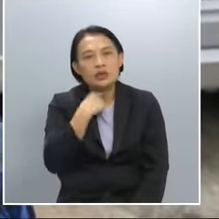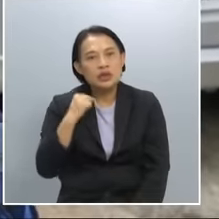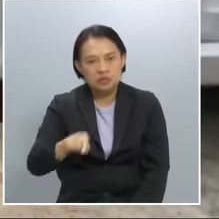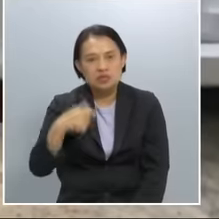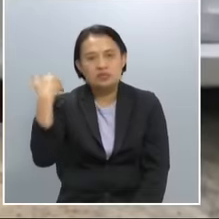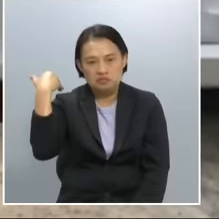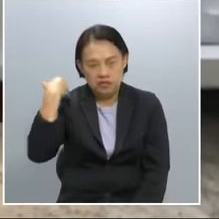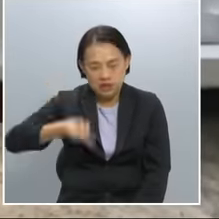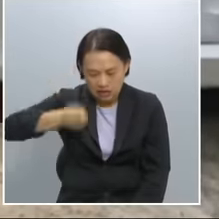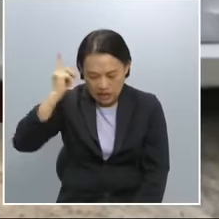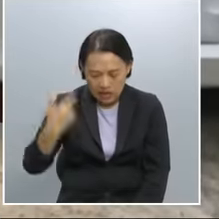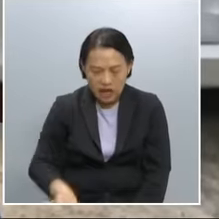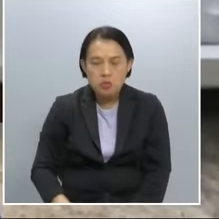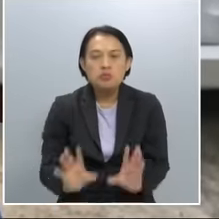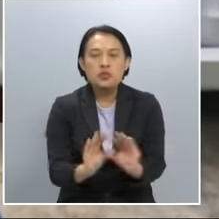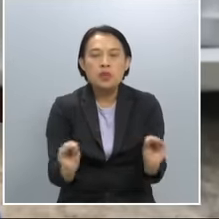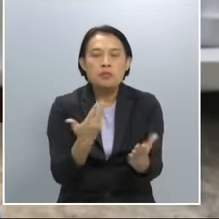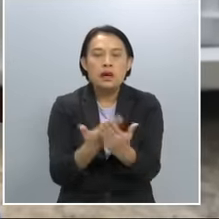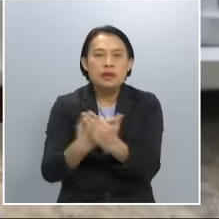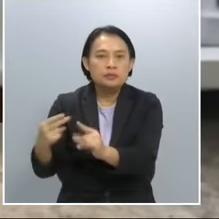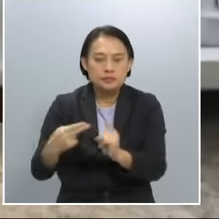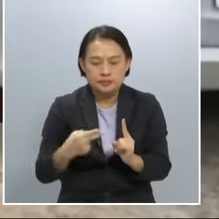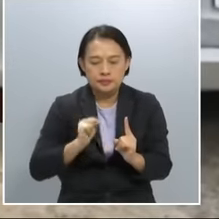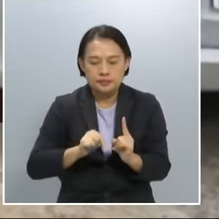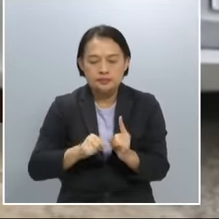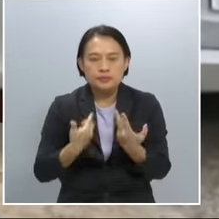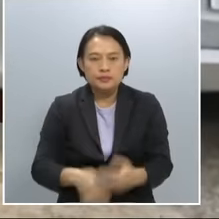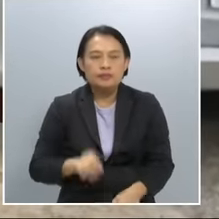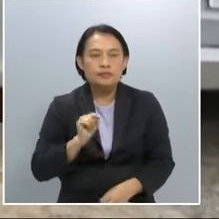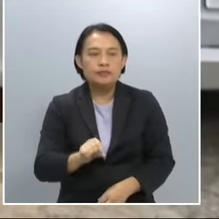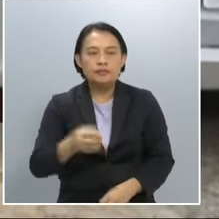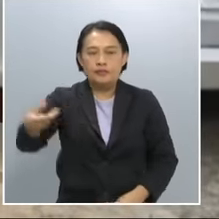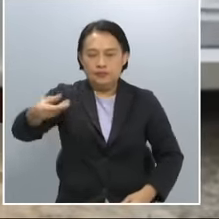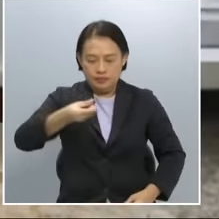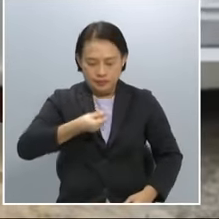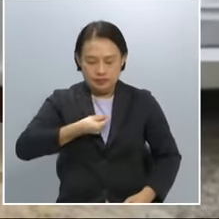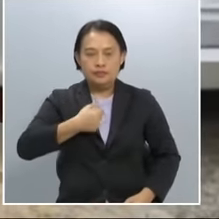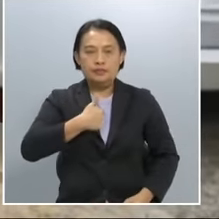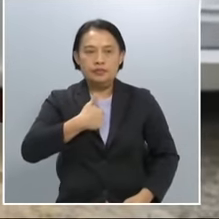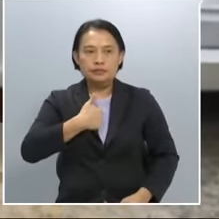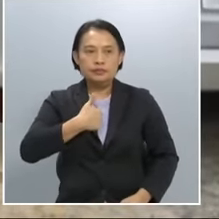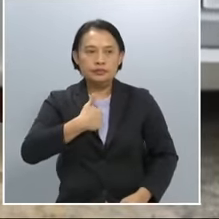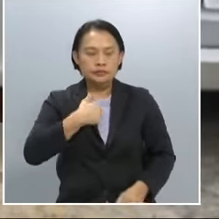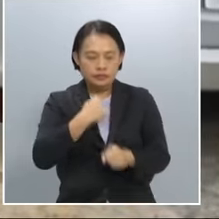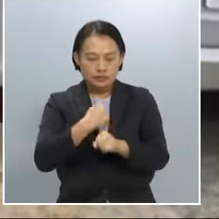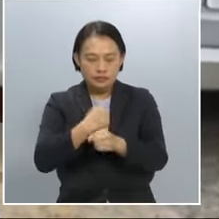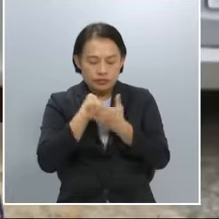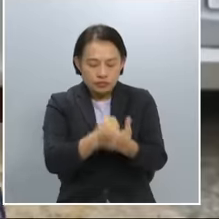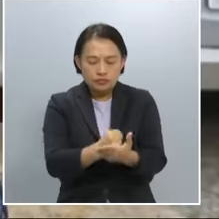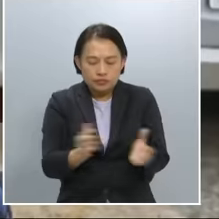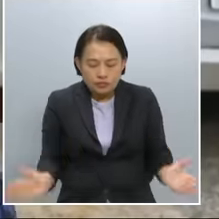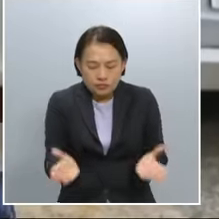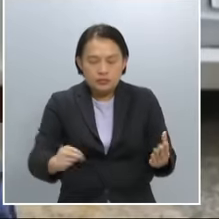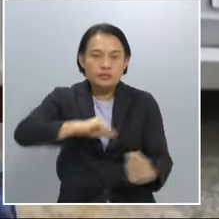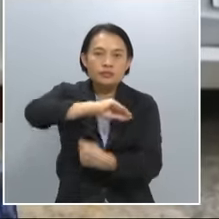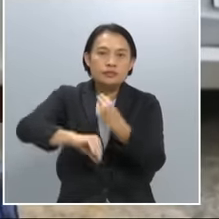มากเลยค่ะหมื่นเนี่ยเป็นเงินก้อนที่แบบว่าท่านให้มาเพื่อให้เราเนี่ยกระตุ้นเศรษฐกิจนะแล้วก็